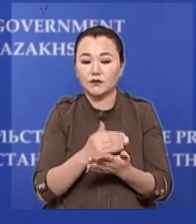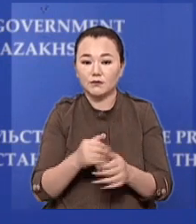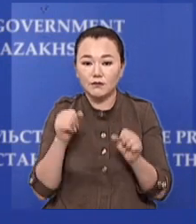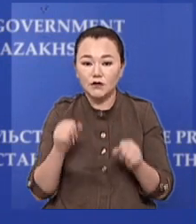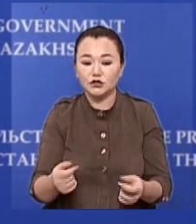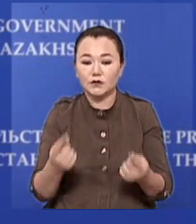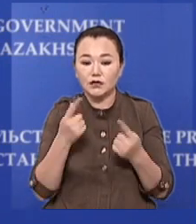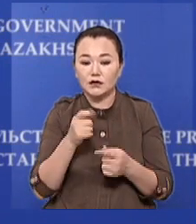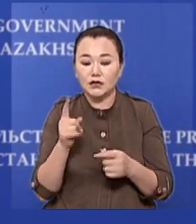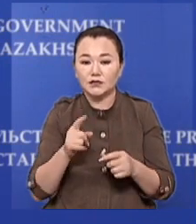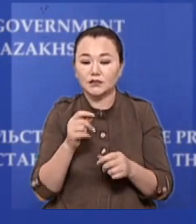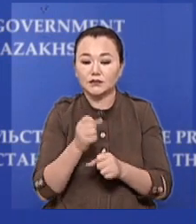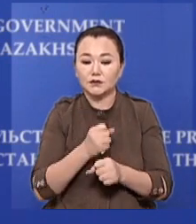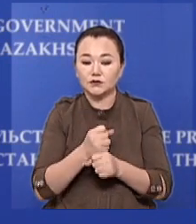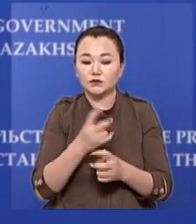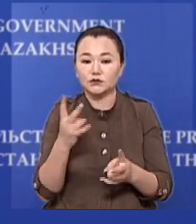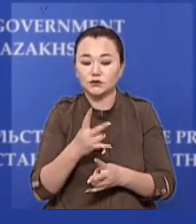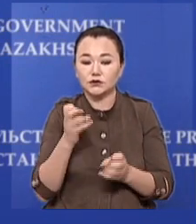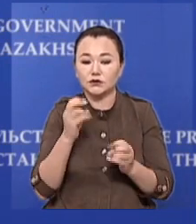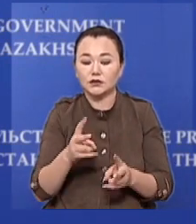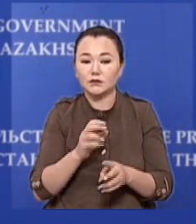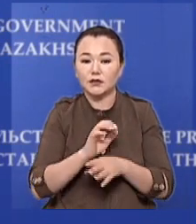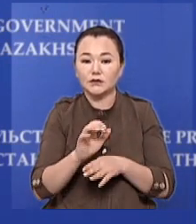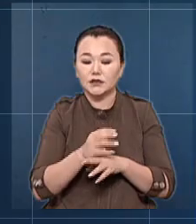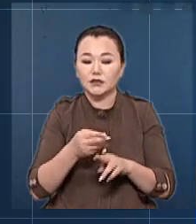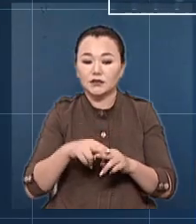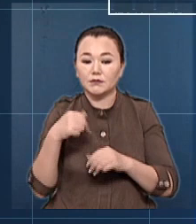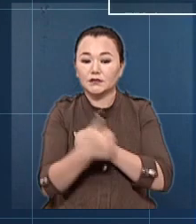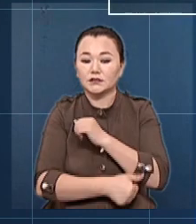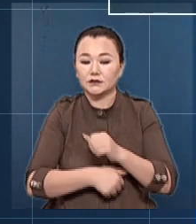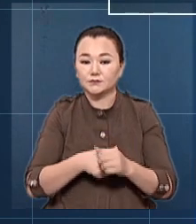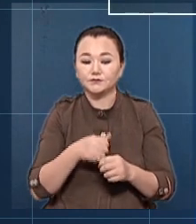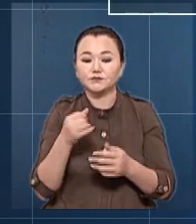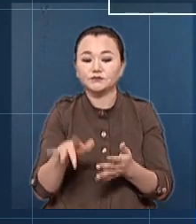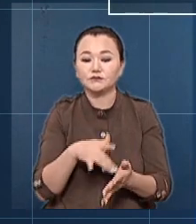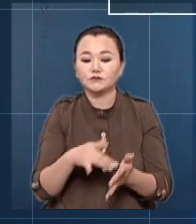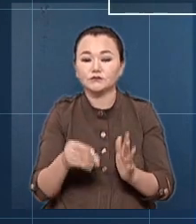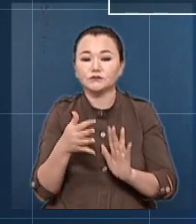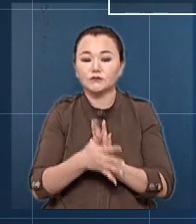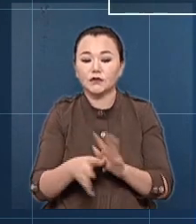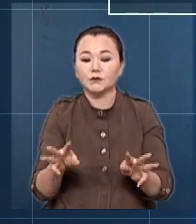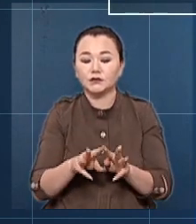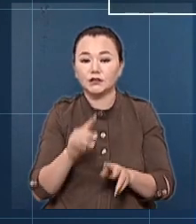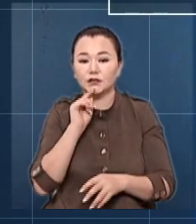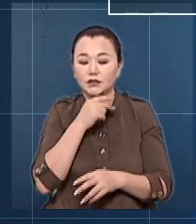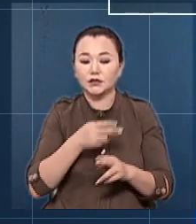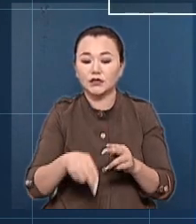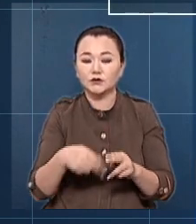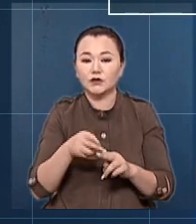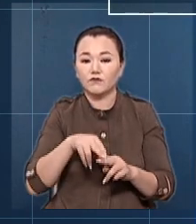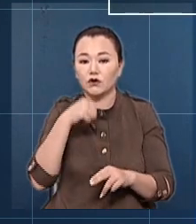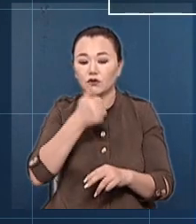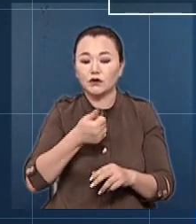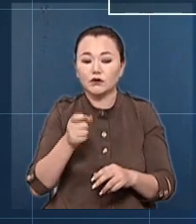масштабной газификации, нужно продумать, как локализовать производство этих материалов. Исходя из расчетов министра энергетики, к концу этого года